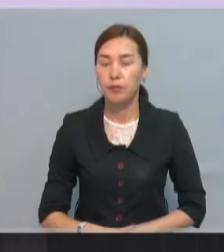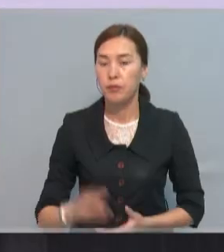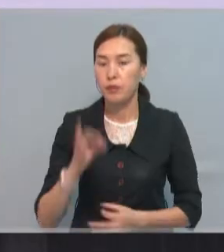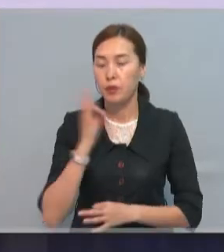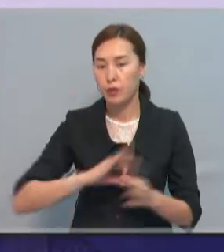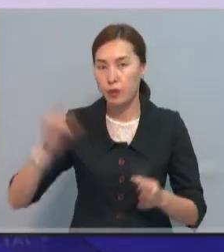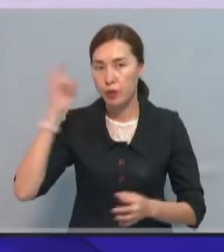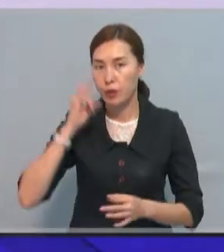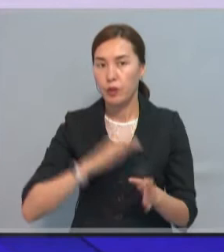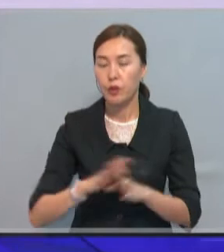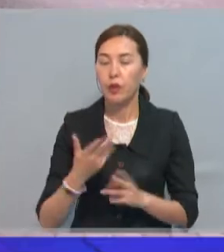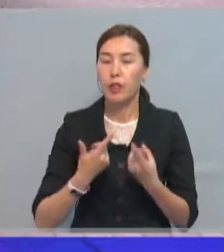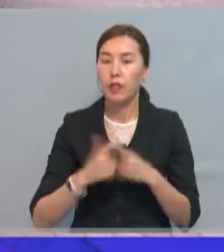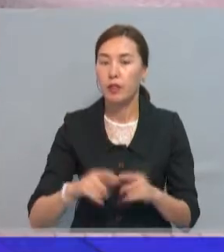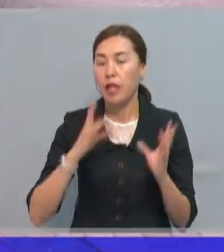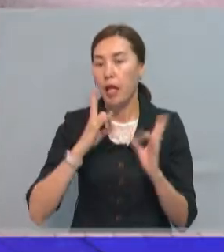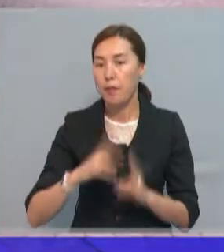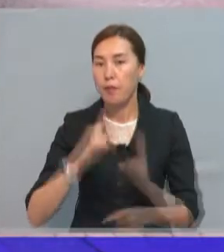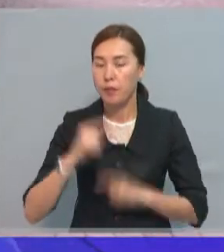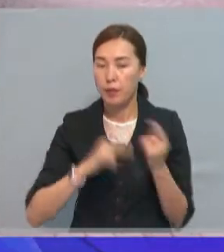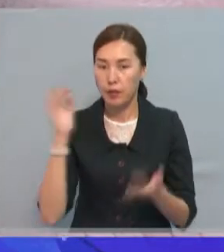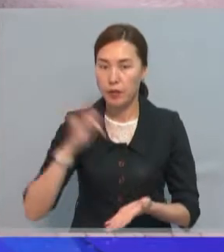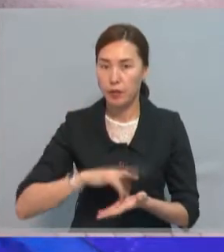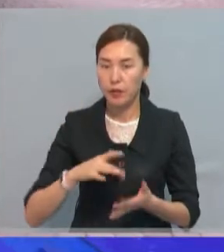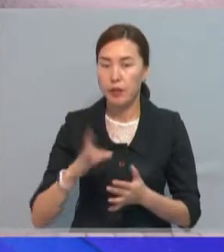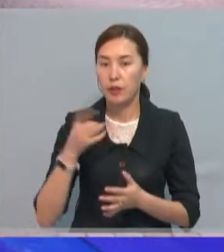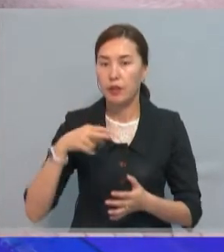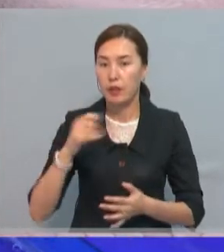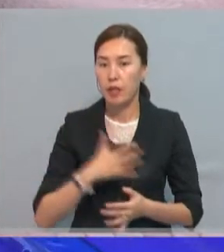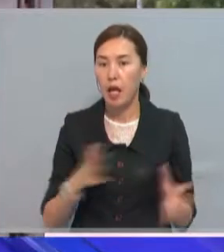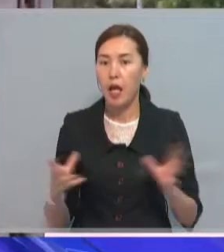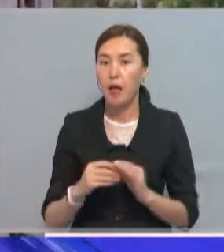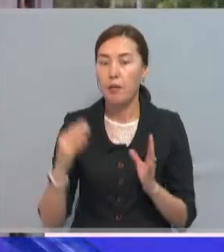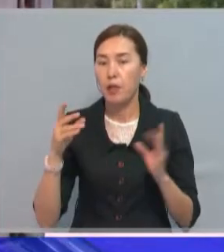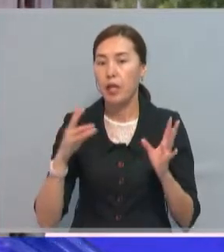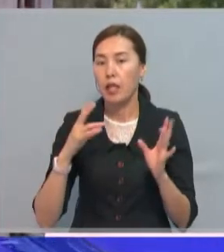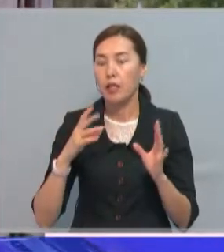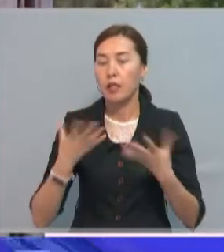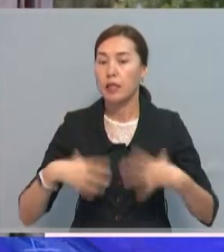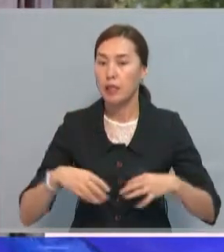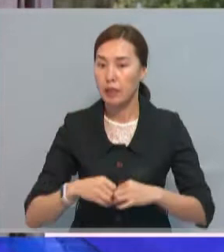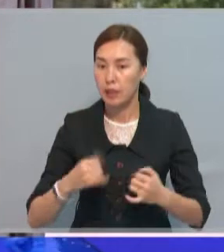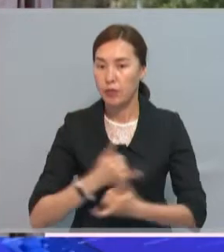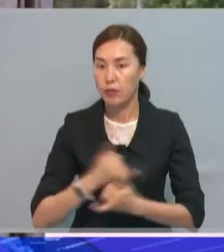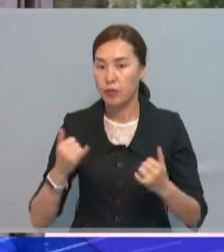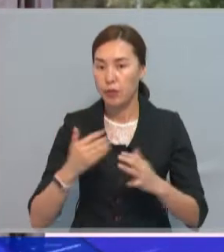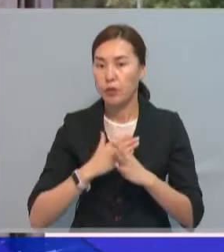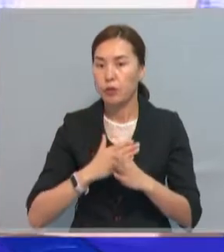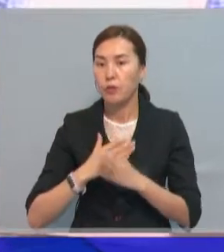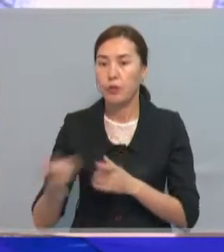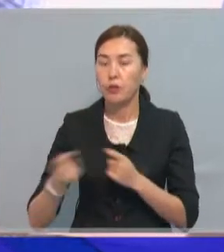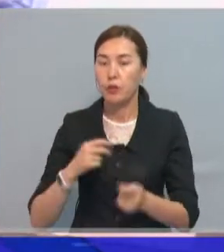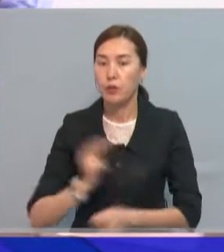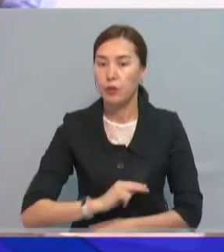Шығыс Қазақстанда орын алған техногендік апаттан кейін Шымкент қаласында Риддер біз біргеміз айдарымен зардап шеккен отбасыларға қайырымдылық көмек